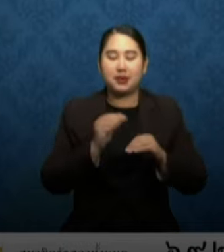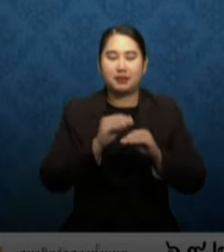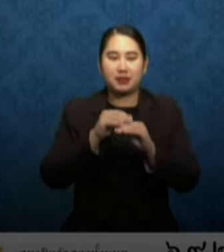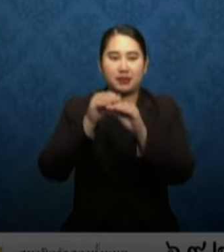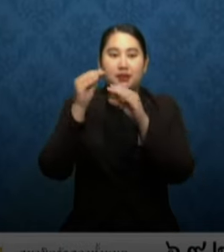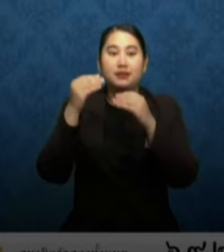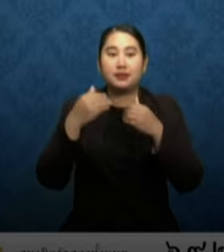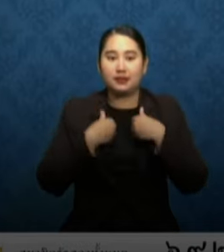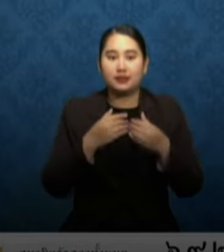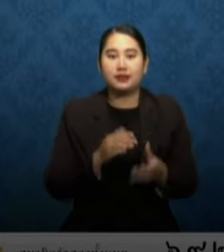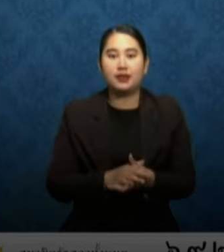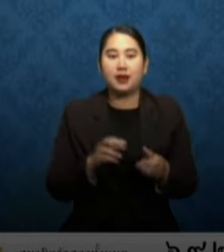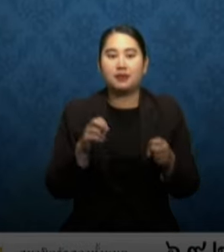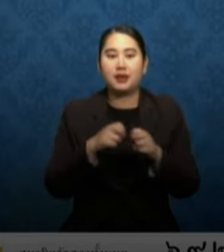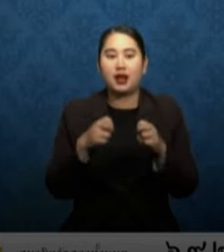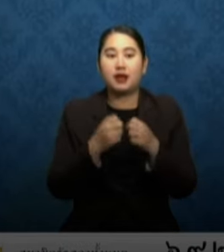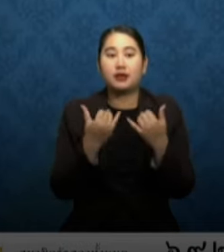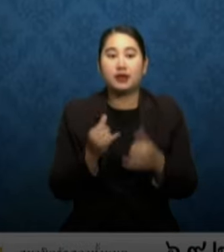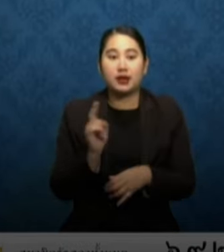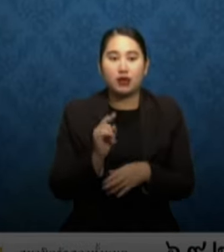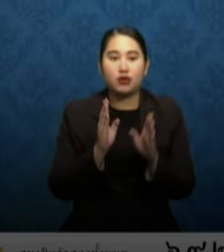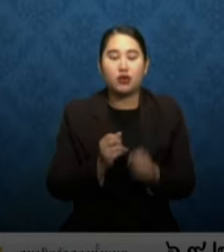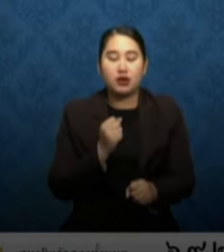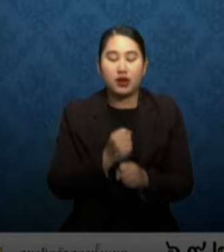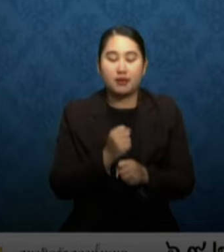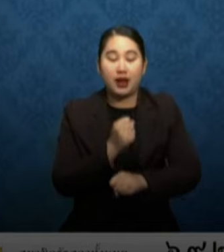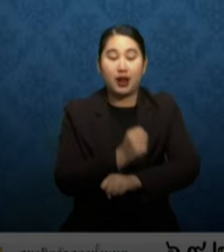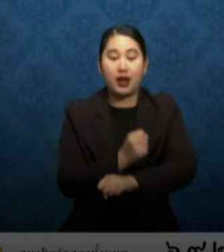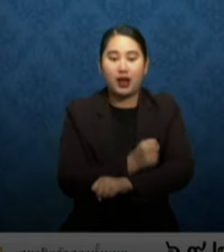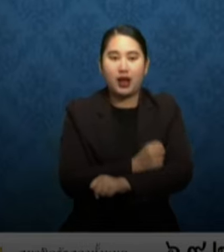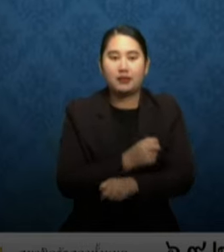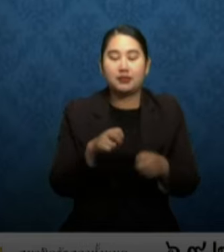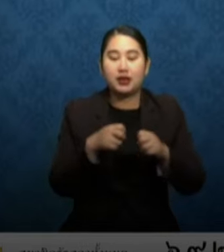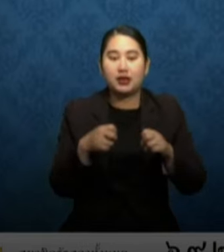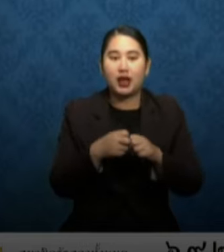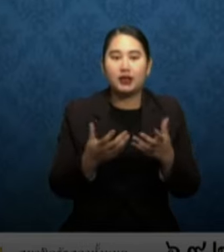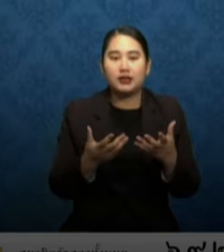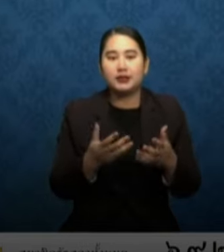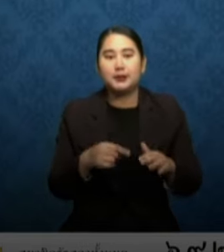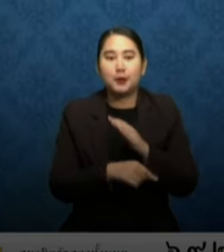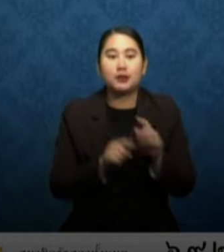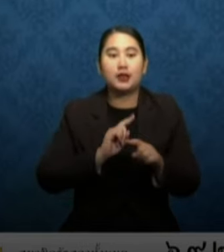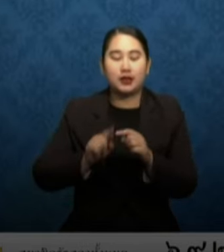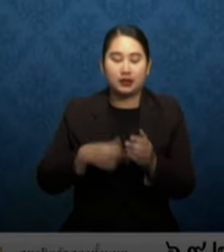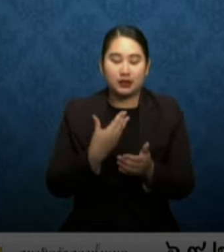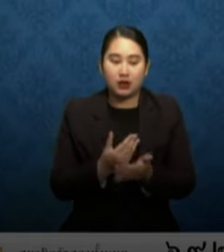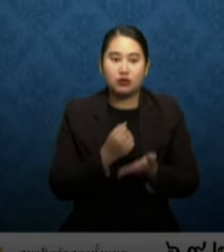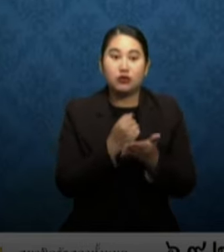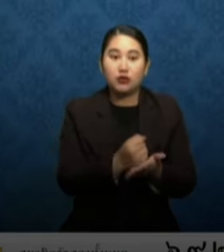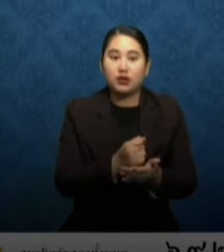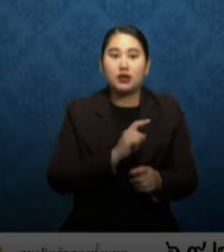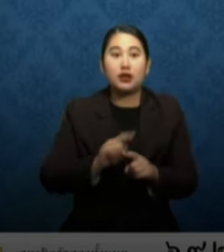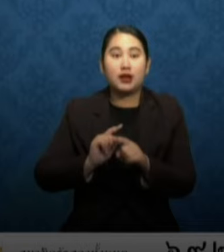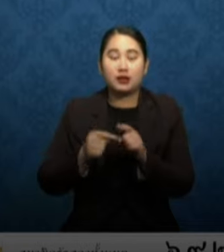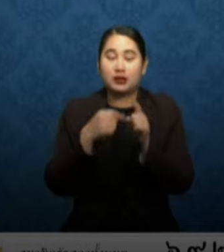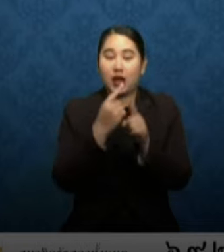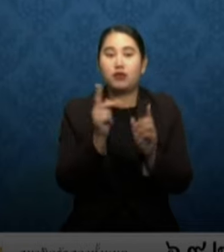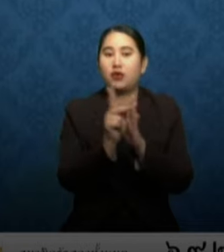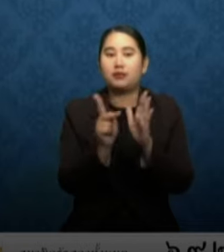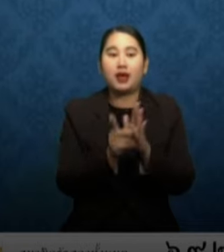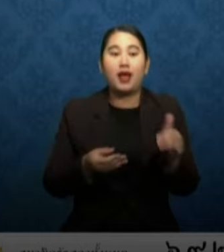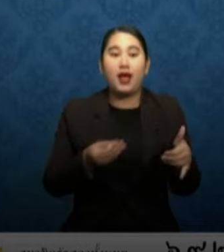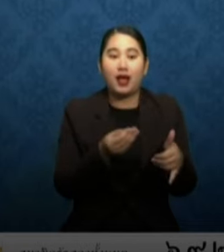ขึ้นปัญหาที่ตามมาก็คือแรงงานที่ถูกเลิกจ้างถูกเอารัดเอาเปรียบเงินค่าชดเชยที่ควรได้รับตามกฎหมาย